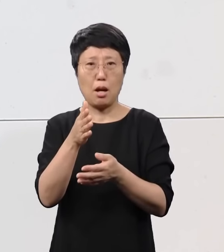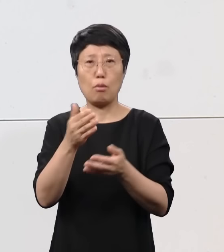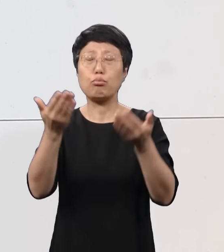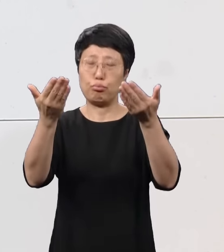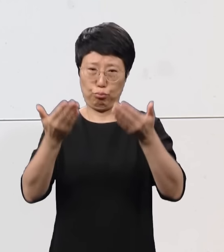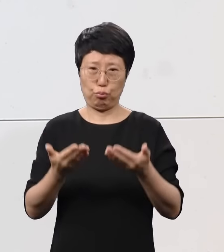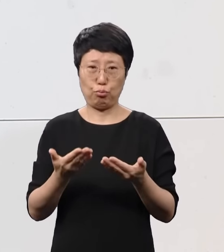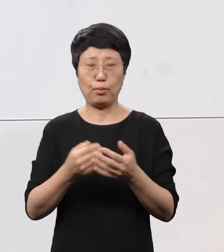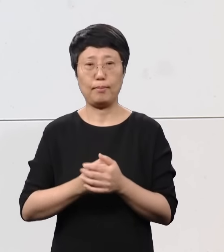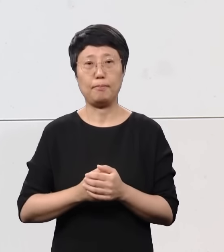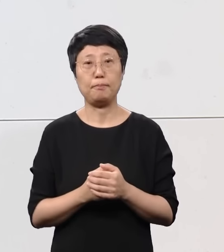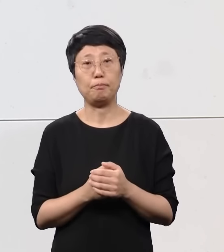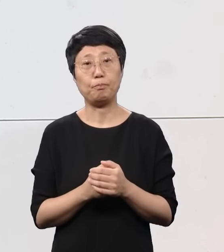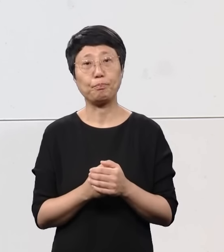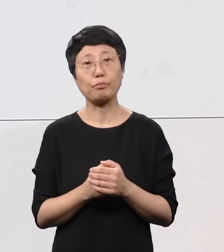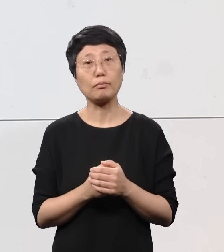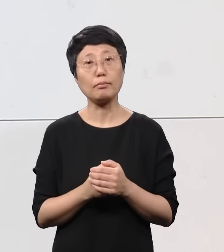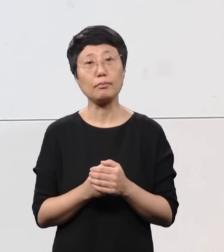주어지는